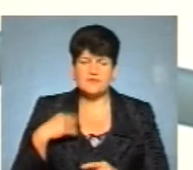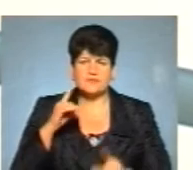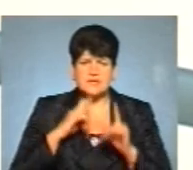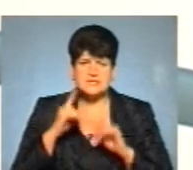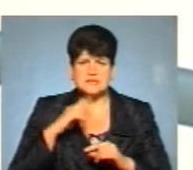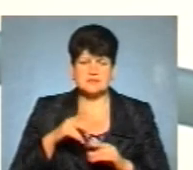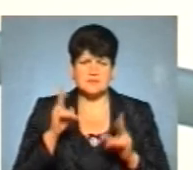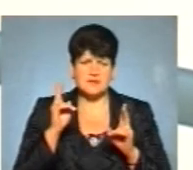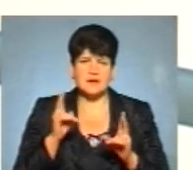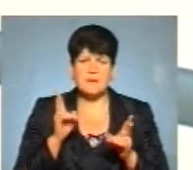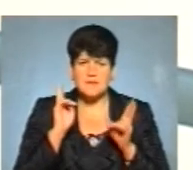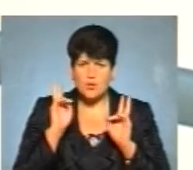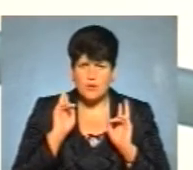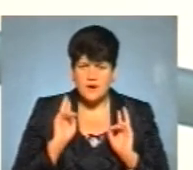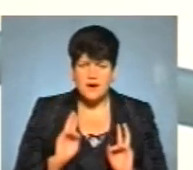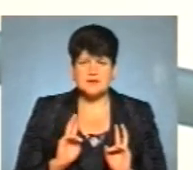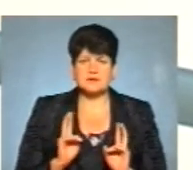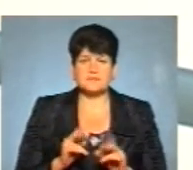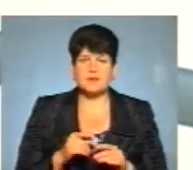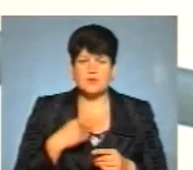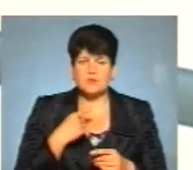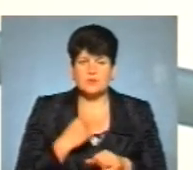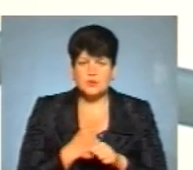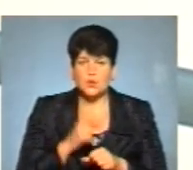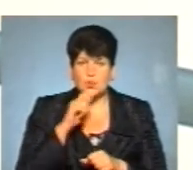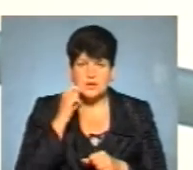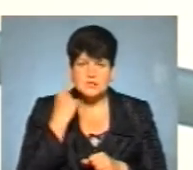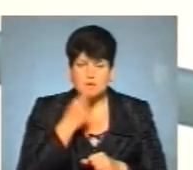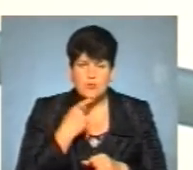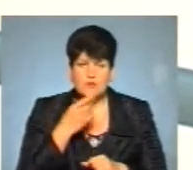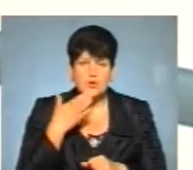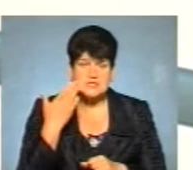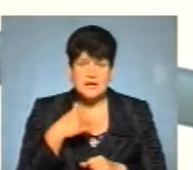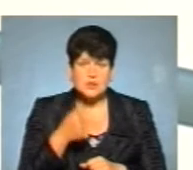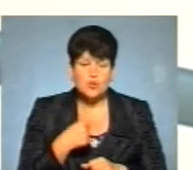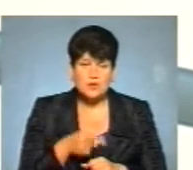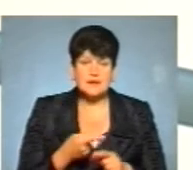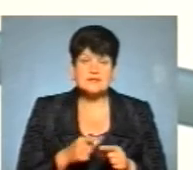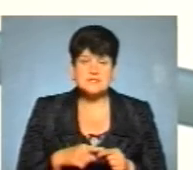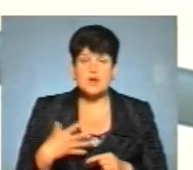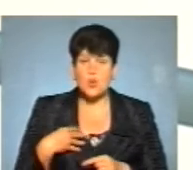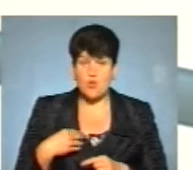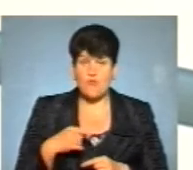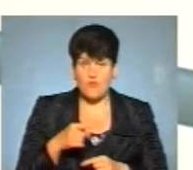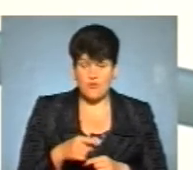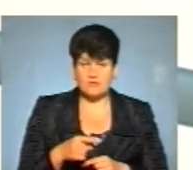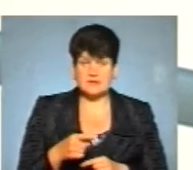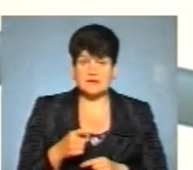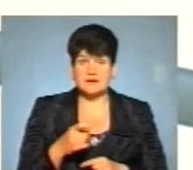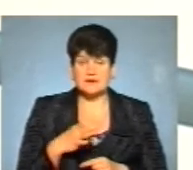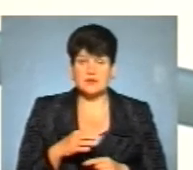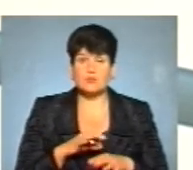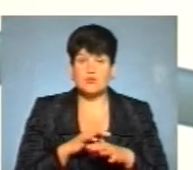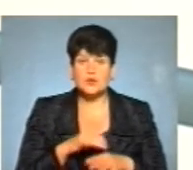семінари перукарські, які проводили українською мовою. А останні роки, якраз які ви назвали, це у Львові, до речі, на хвилинку, їх